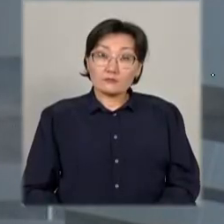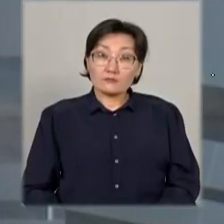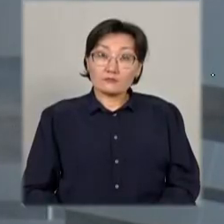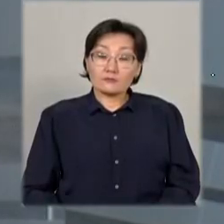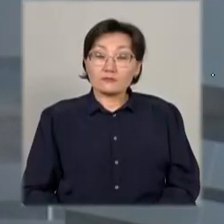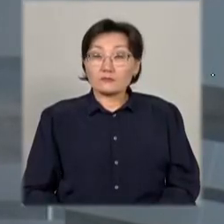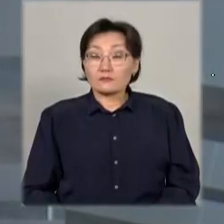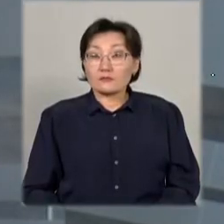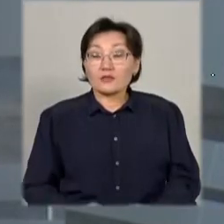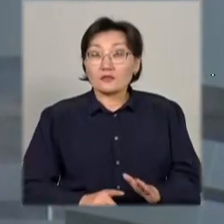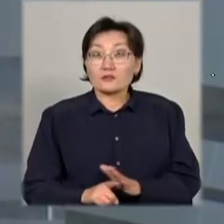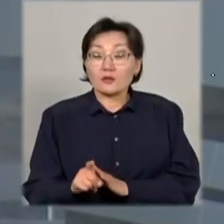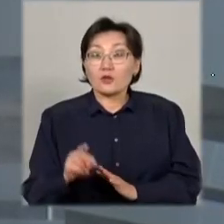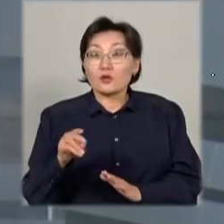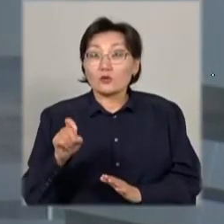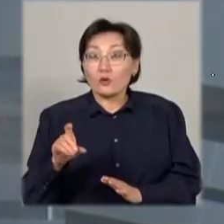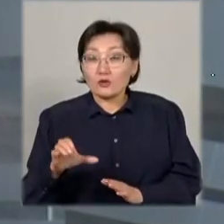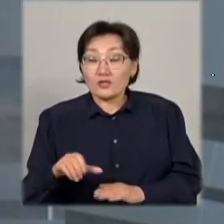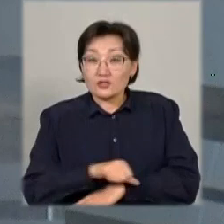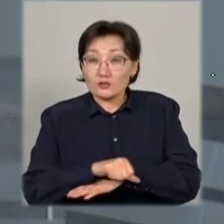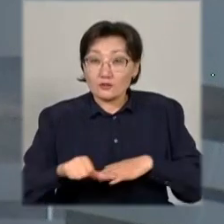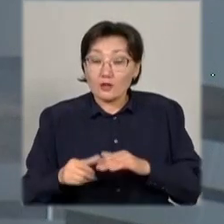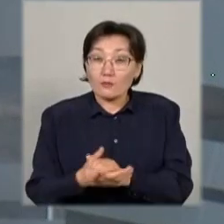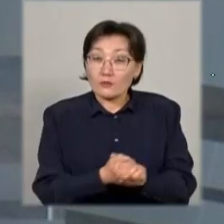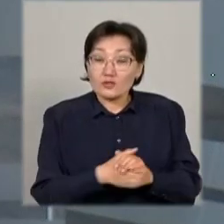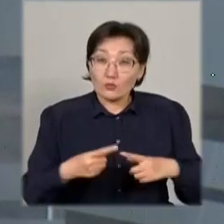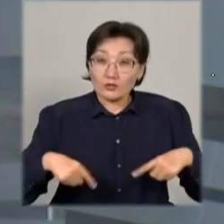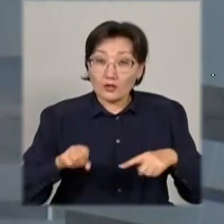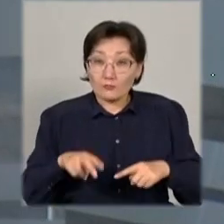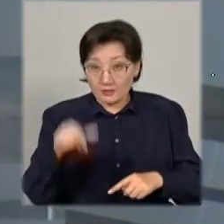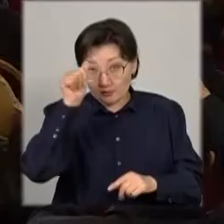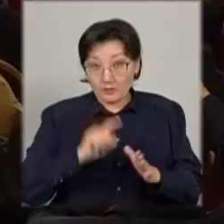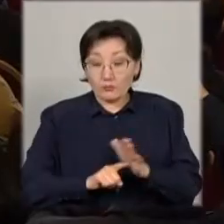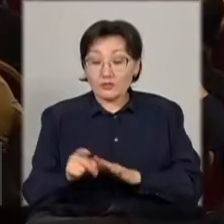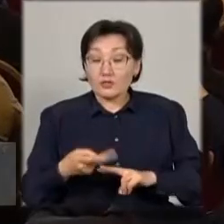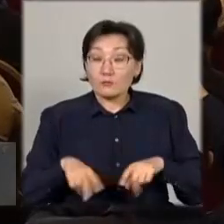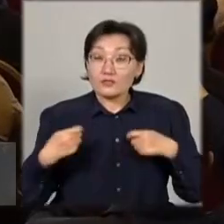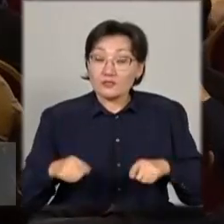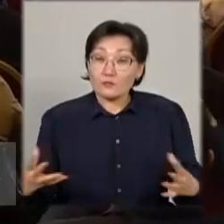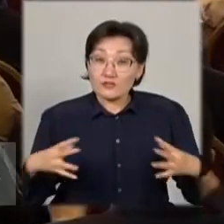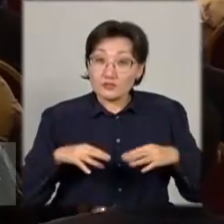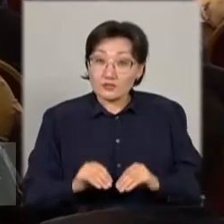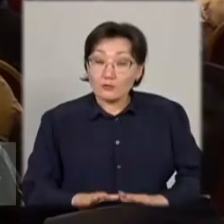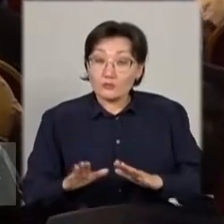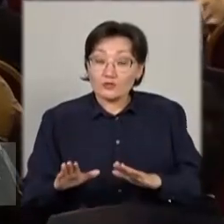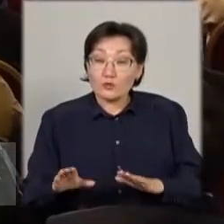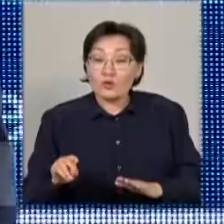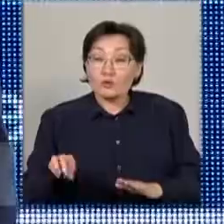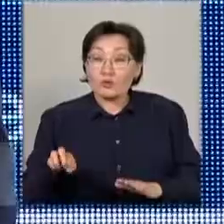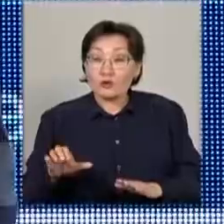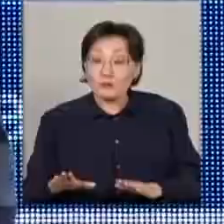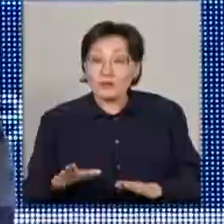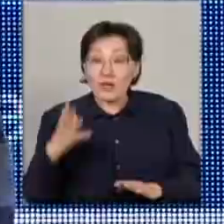Пандемия басталғанда жабылған қорғас шекара маңы ынтымақтастығы орталығы сәуір айында ашылады. Бұл туралы сауда және интеграция